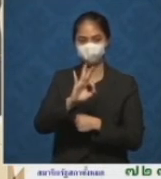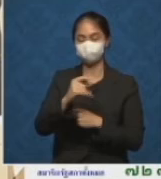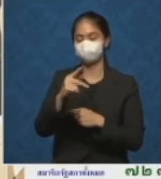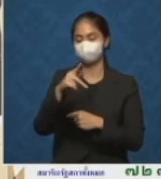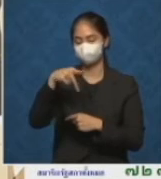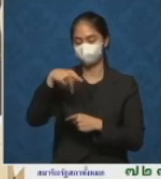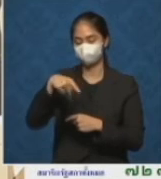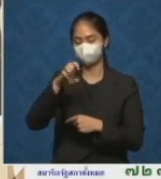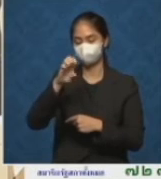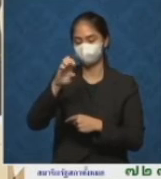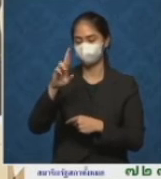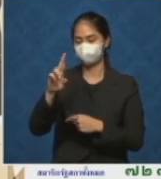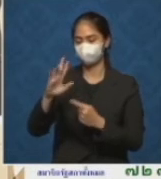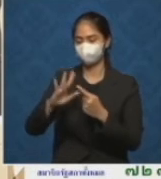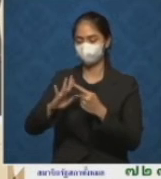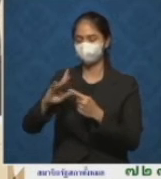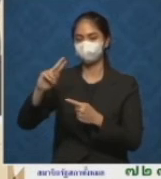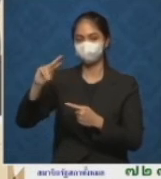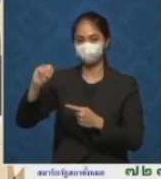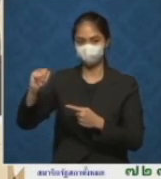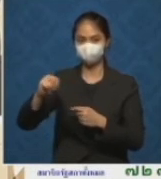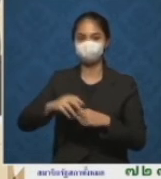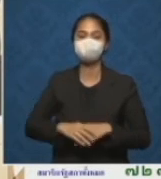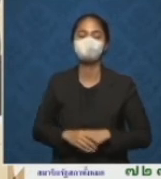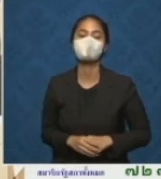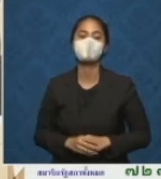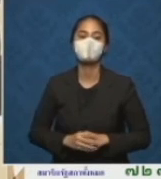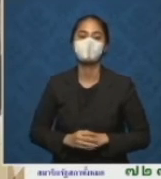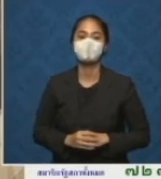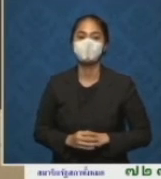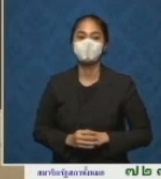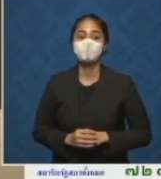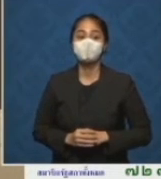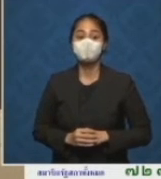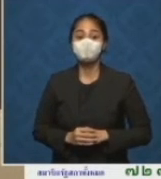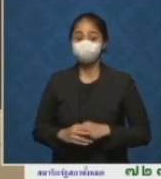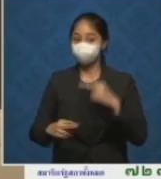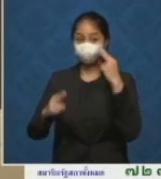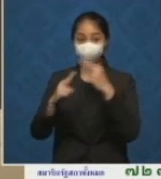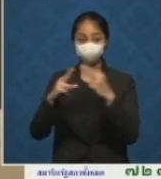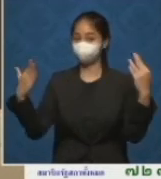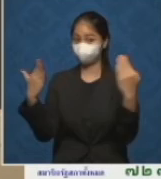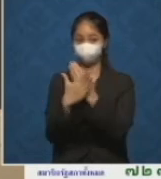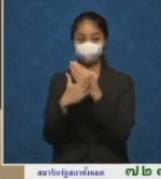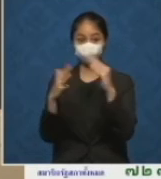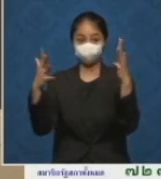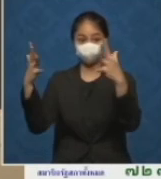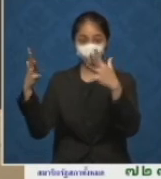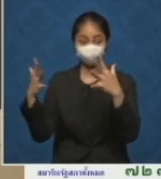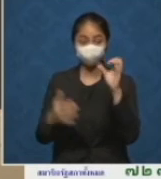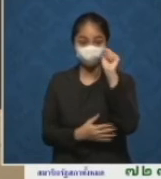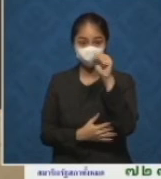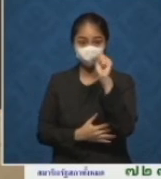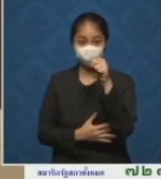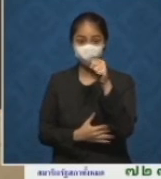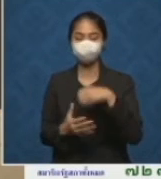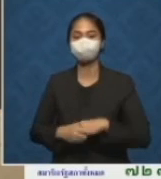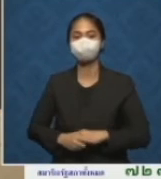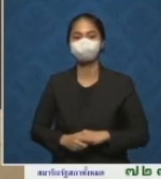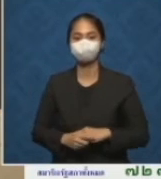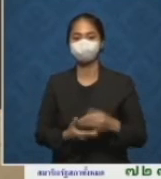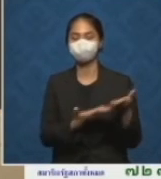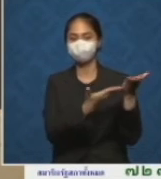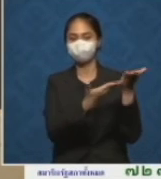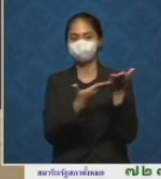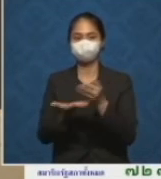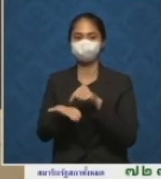รุณพิหักเคน ครับไม่มีการเปลี่ยนแปลงอะไรนะครับต่อไปก็ขอเชิญเ